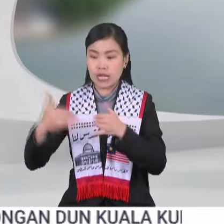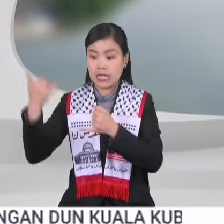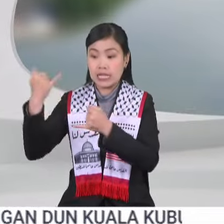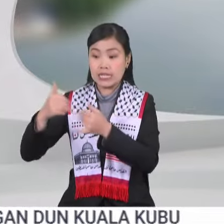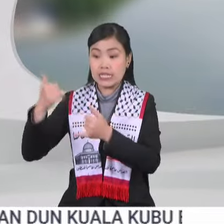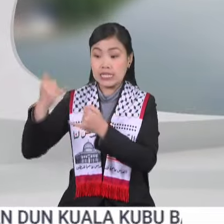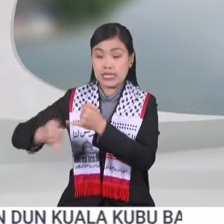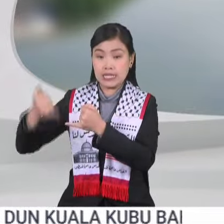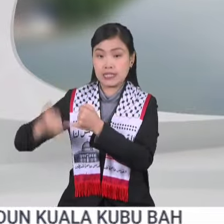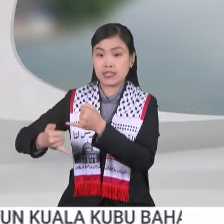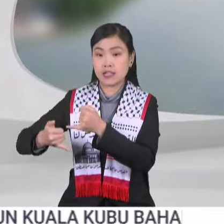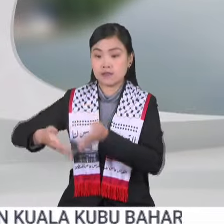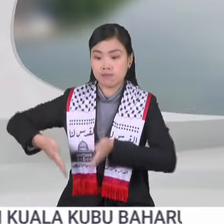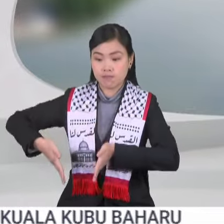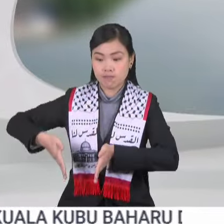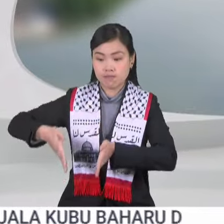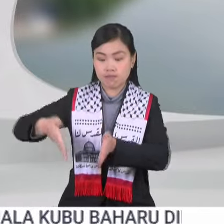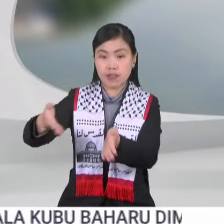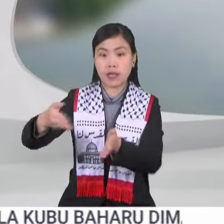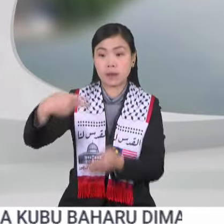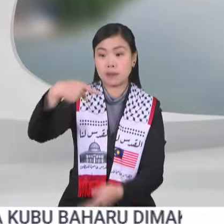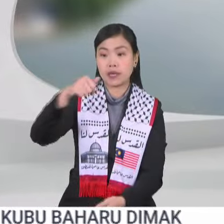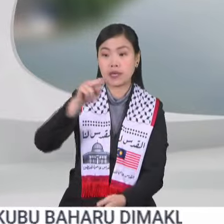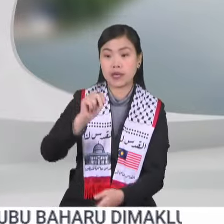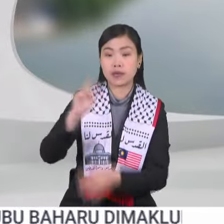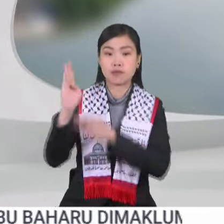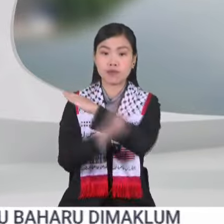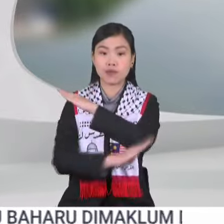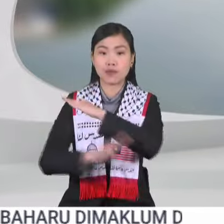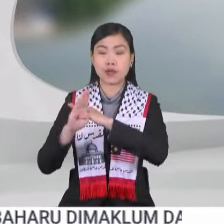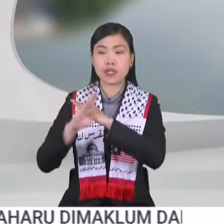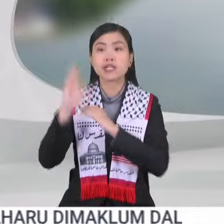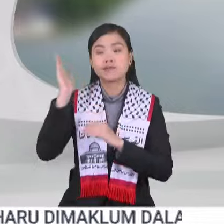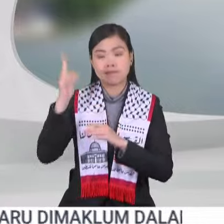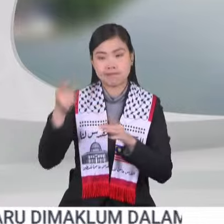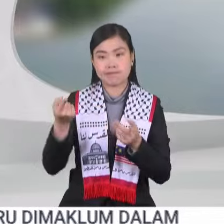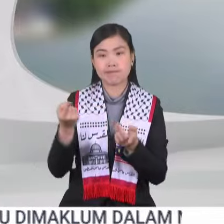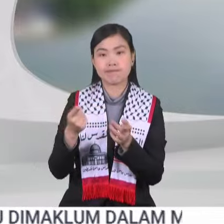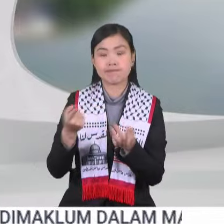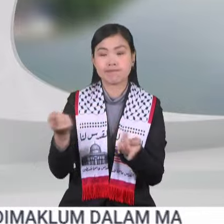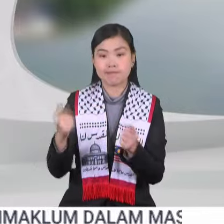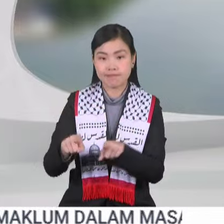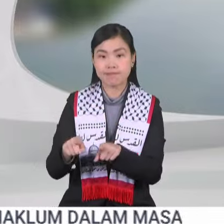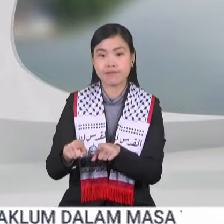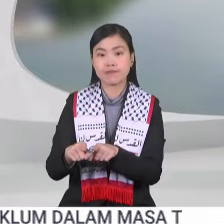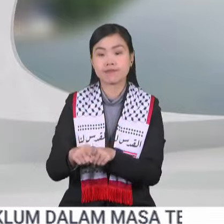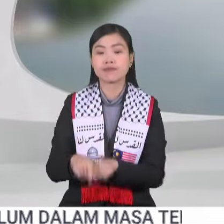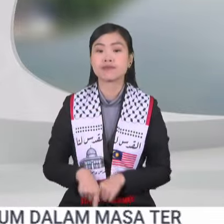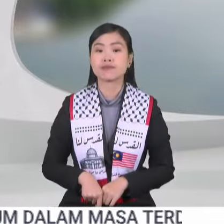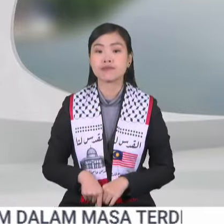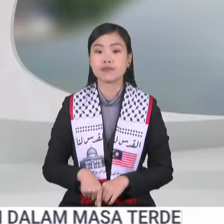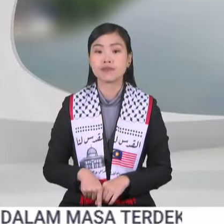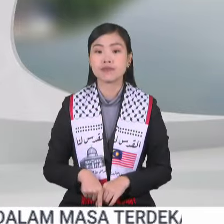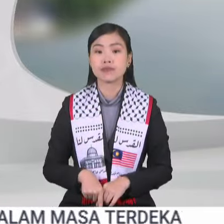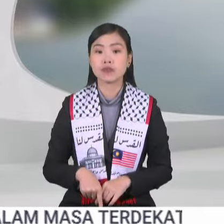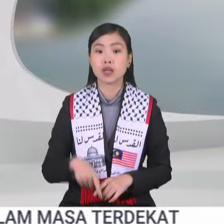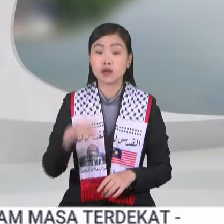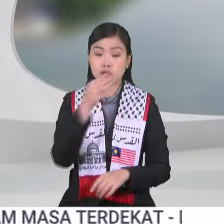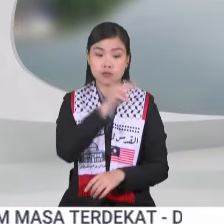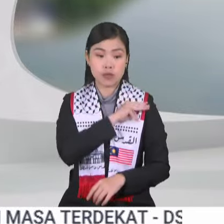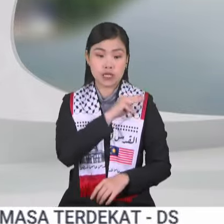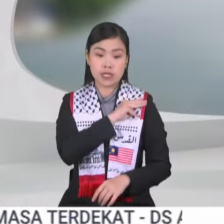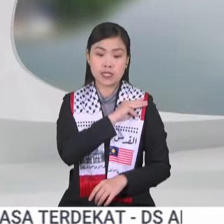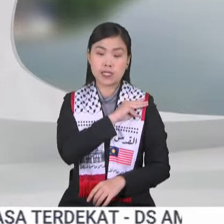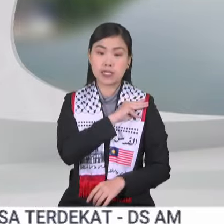pakej projek lebuh Raya pen Borneo Sabah yang akan dilaksanakan timbalan ketua menteri dat Shah Yahya yang juga menteri kerja